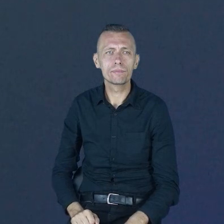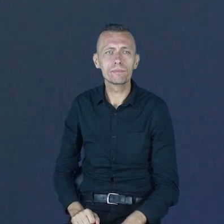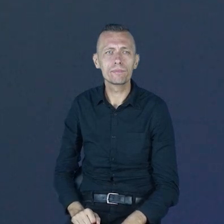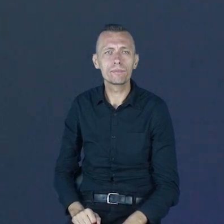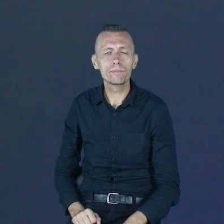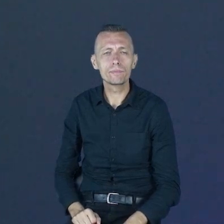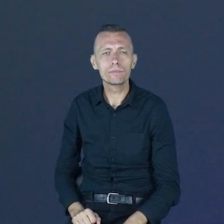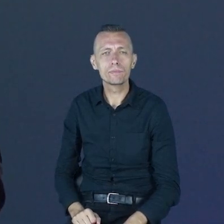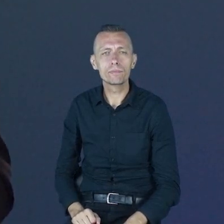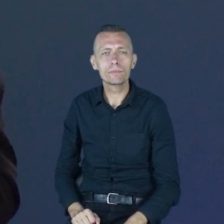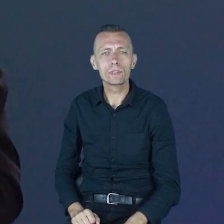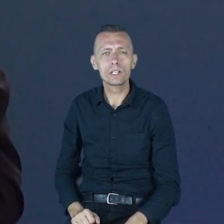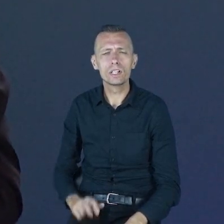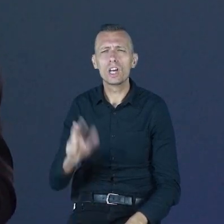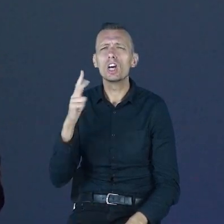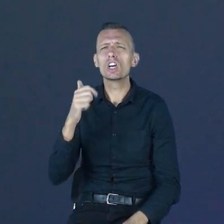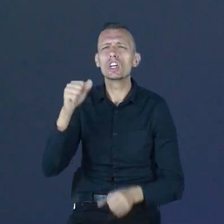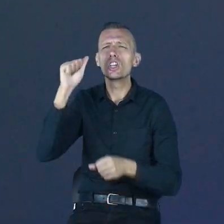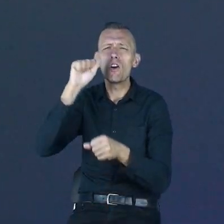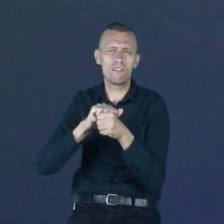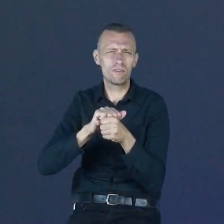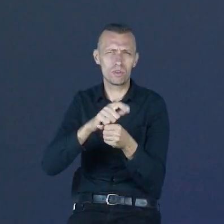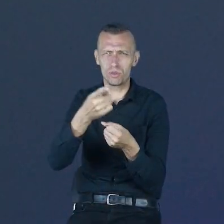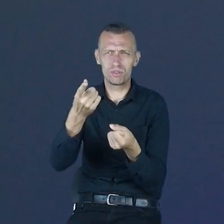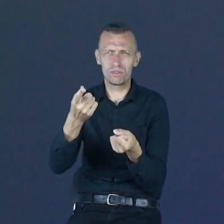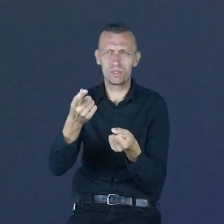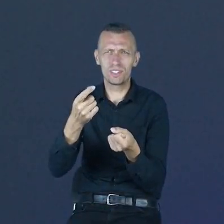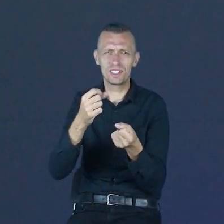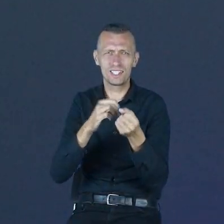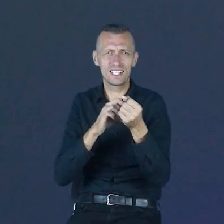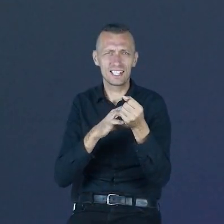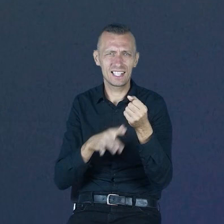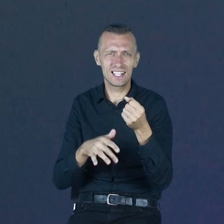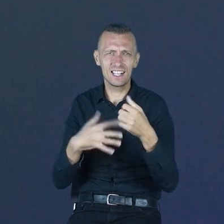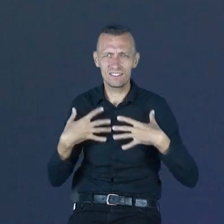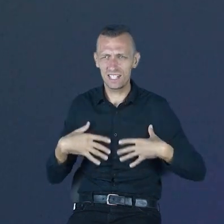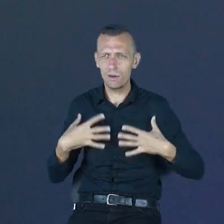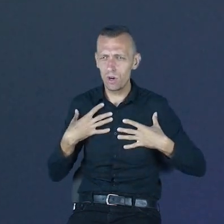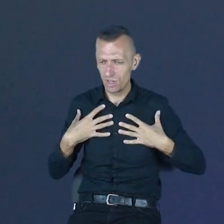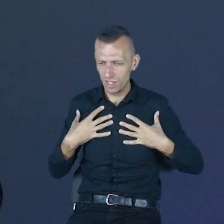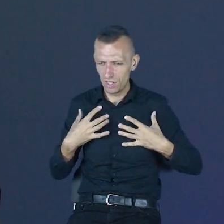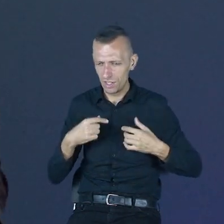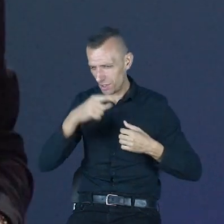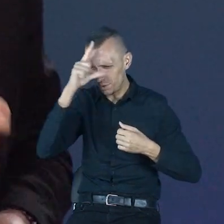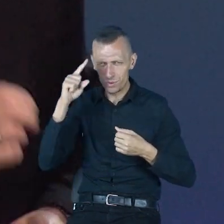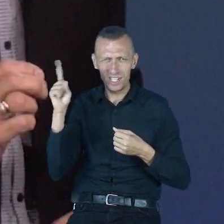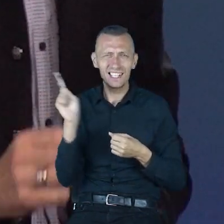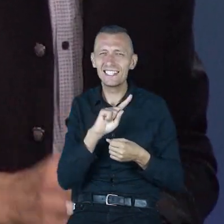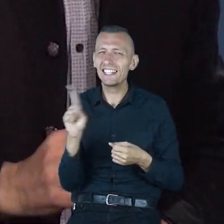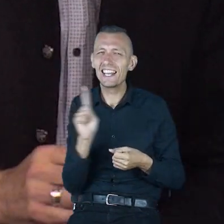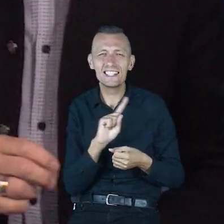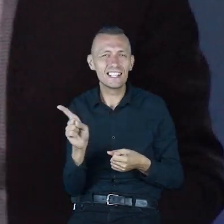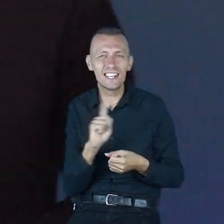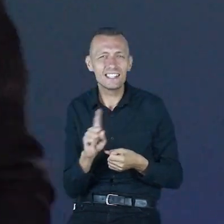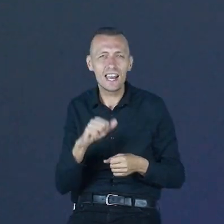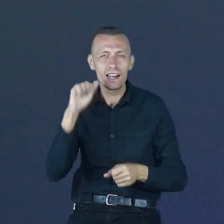i ciało. Twoim więc i moim wrogiem nie są ludzie i chcę to powiedzieć z całą